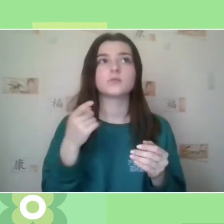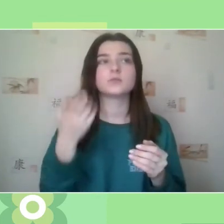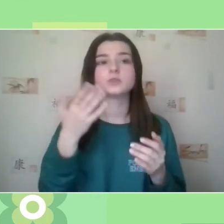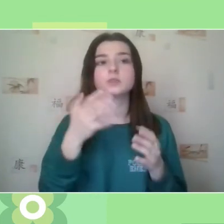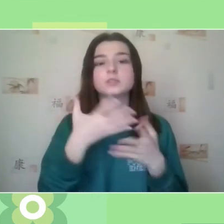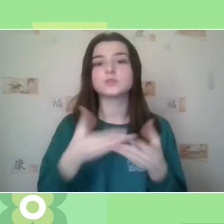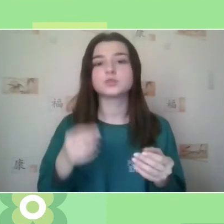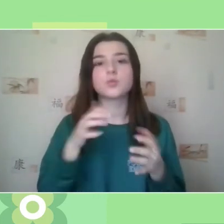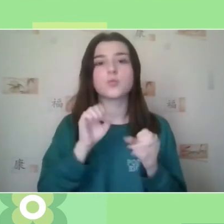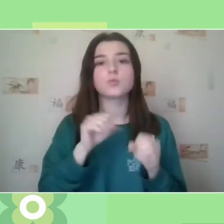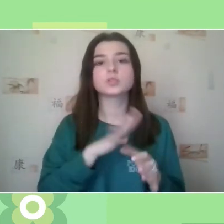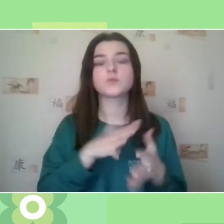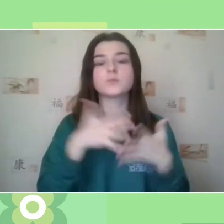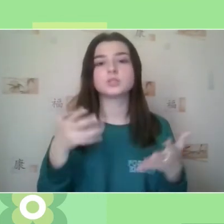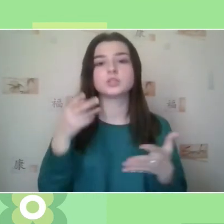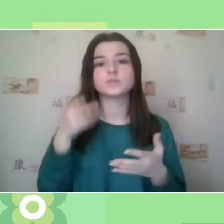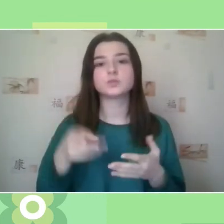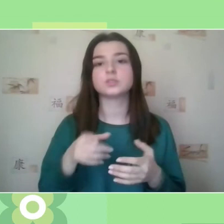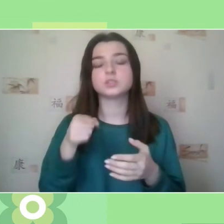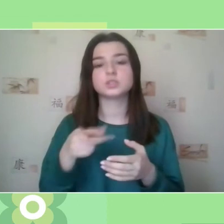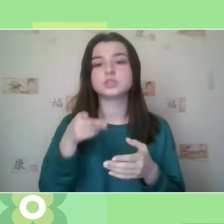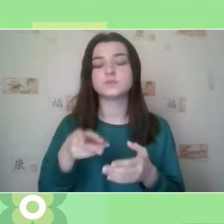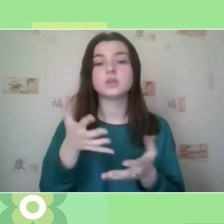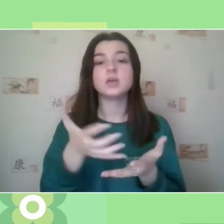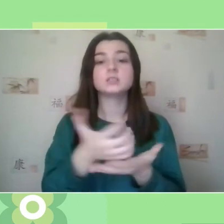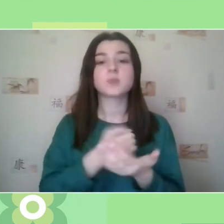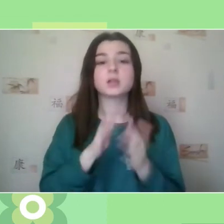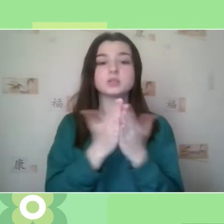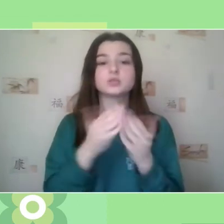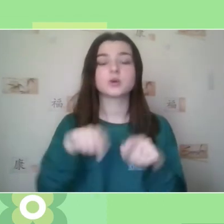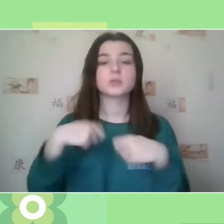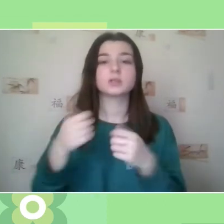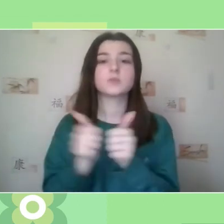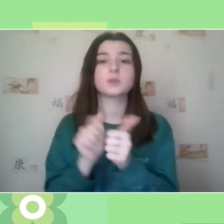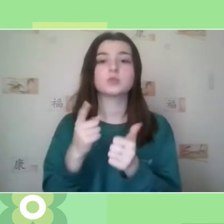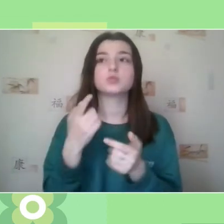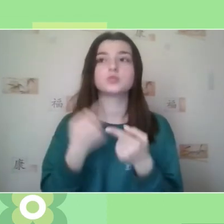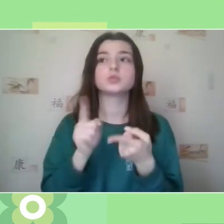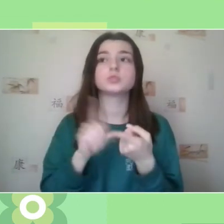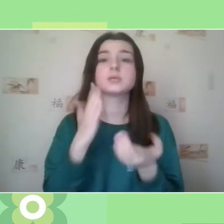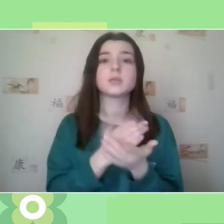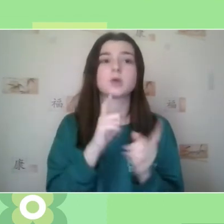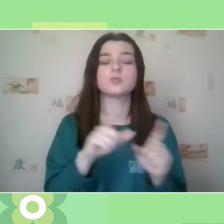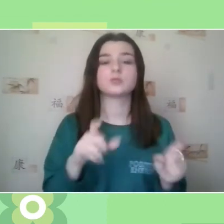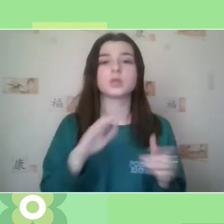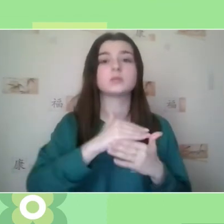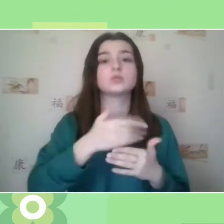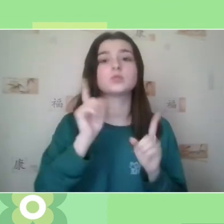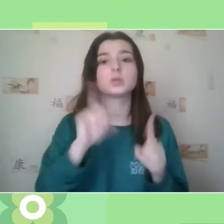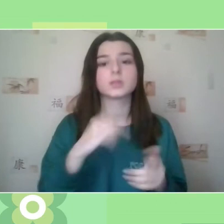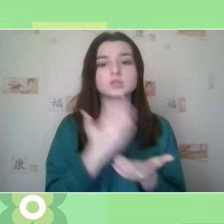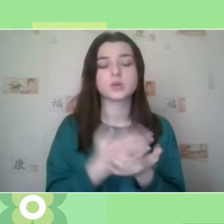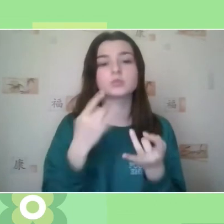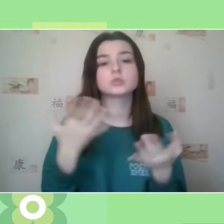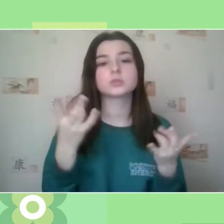1000-2, може, і більше книжок зібрали і передали в сільські бібліотеки. Тому що це той ресурс, який у людей є. Лептопи у них теж є. Просто вам треба знайти